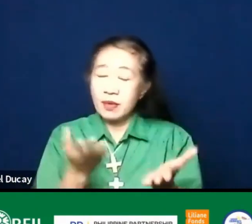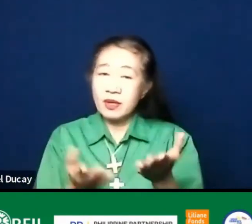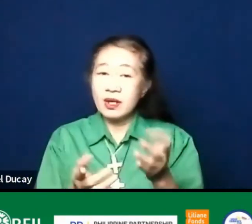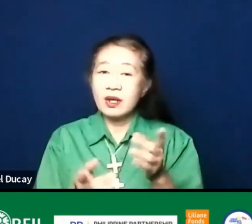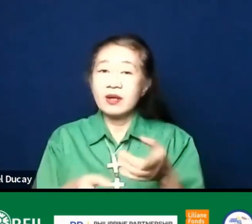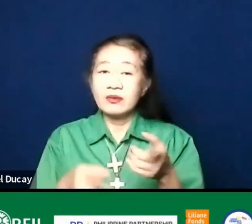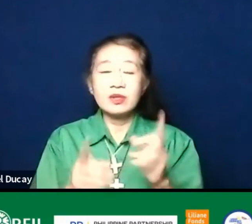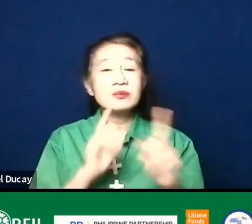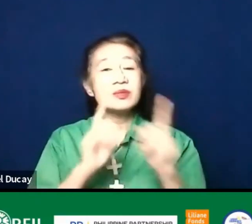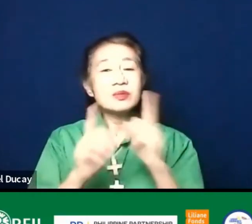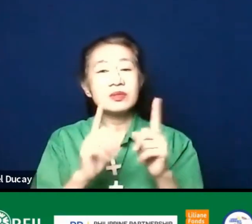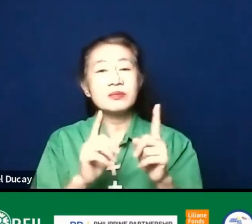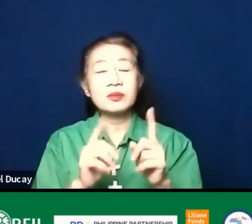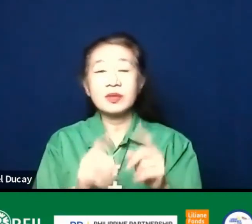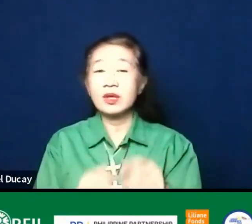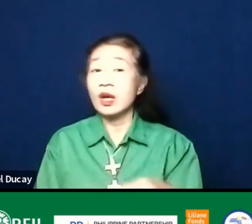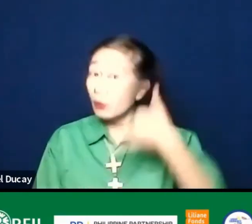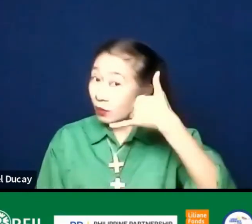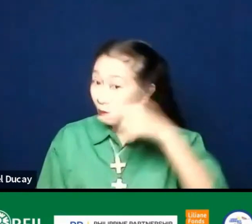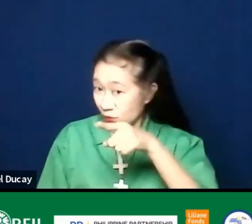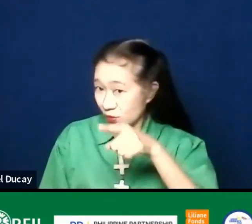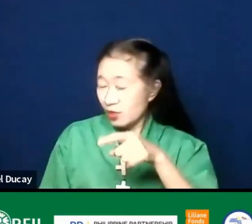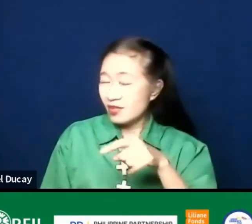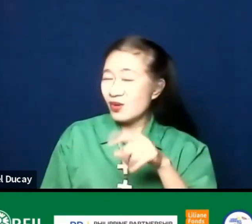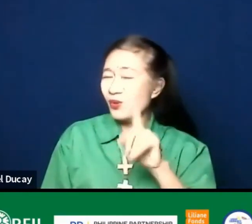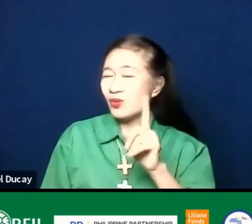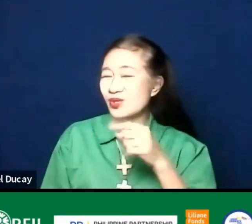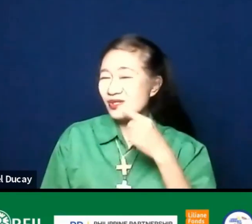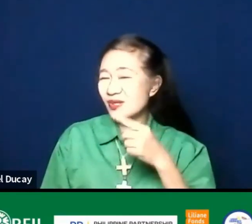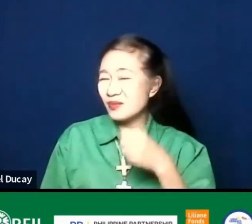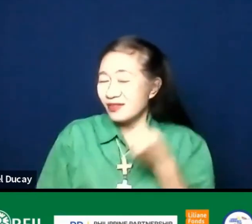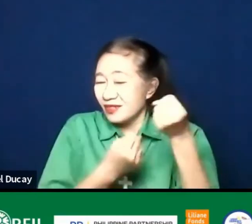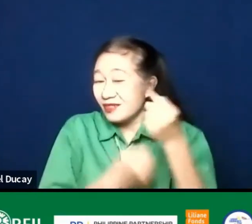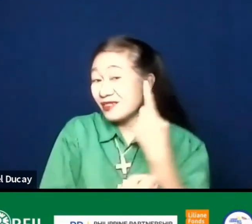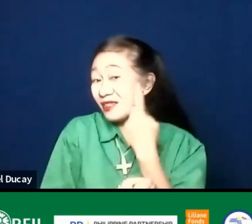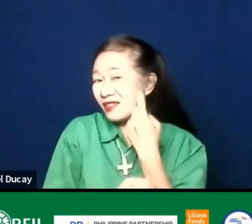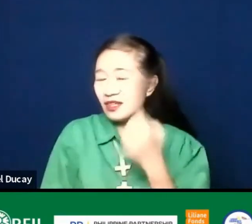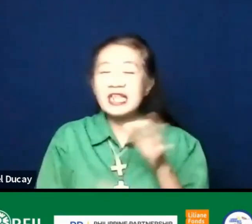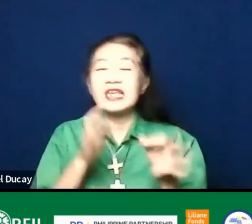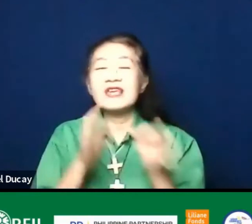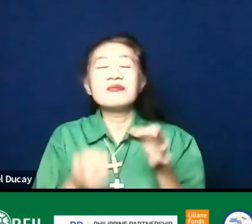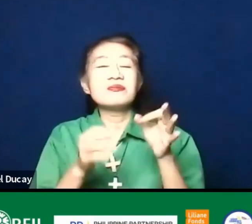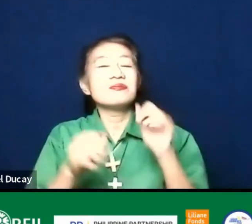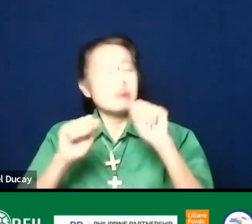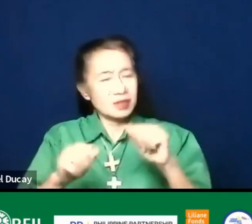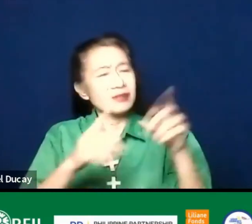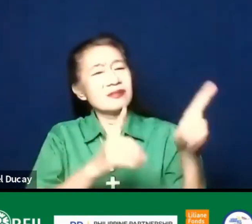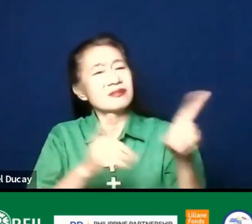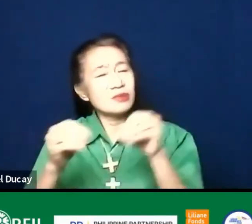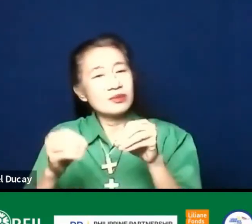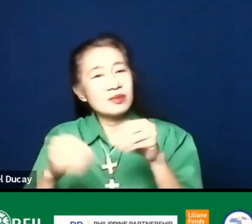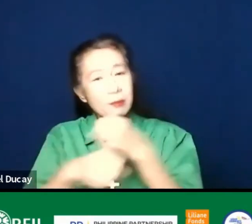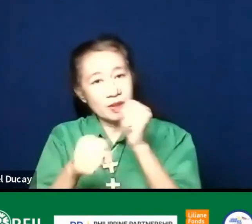namin no at kukontakin ka namin no doon sa sinabi yung suggestion kanina, kung pwede tayong gumawa no